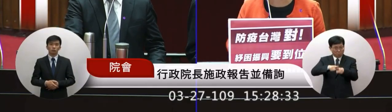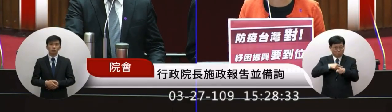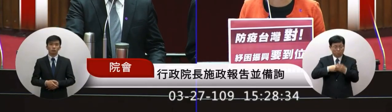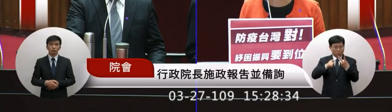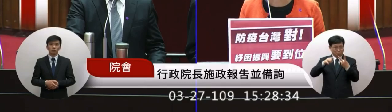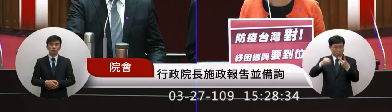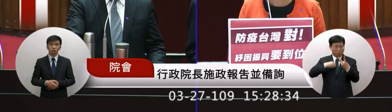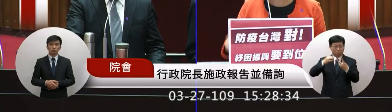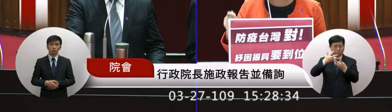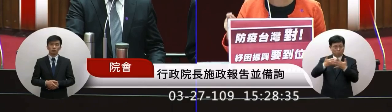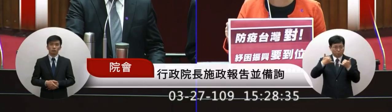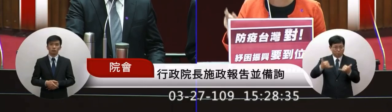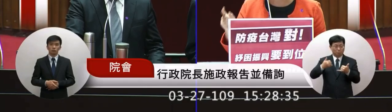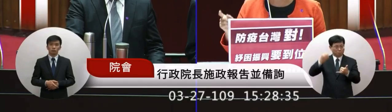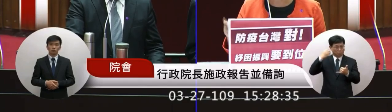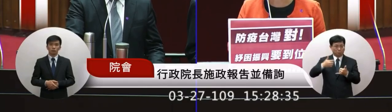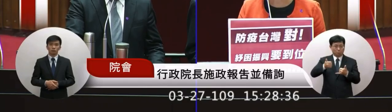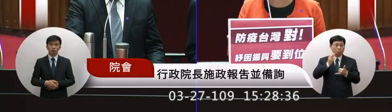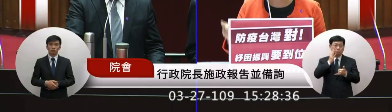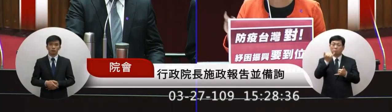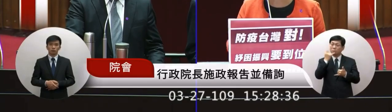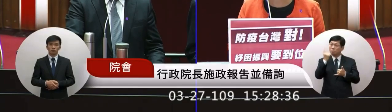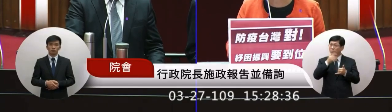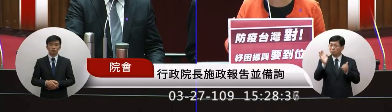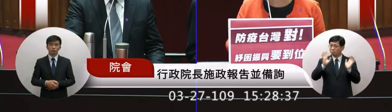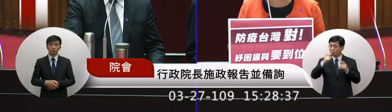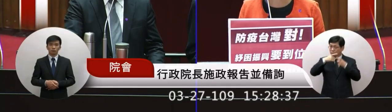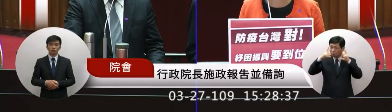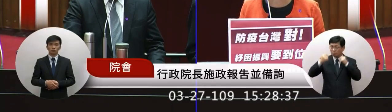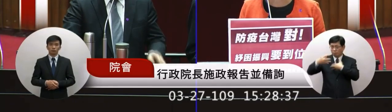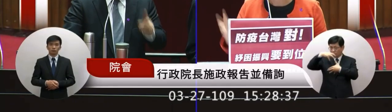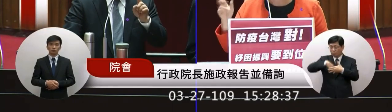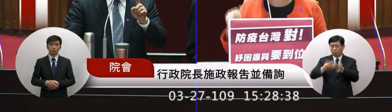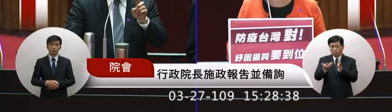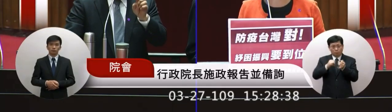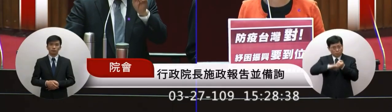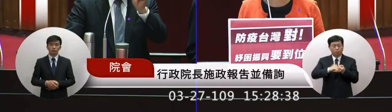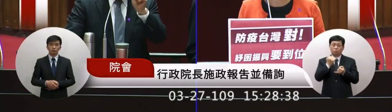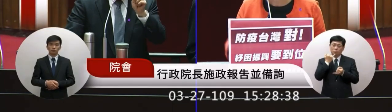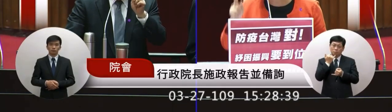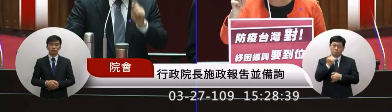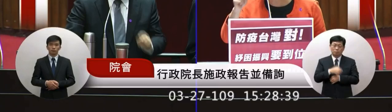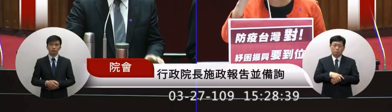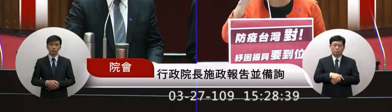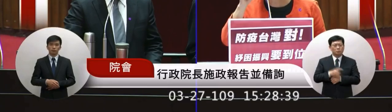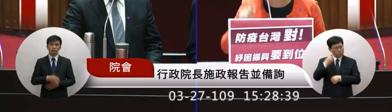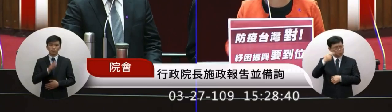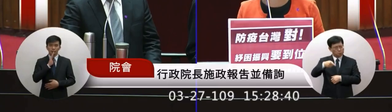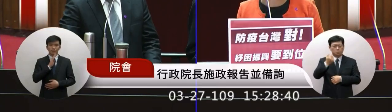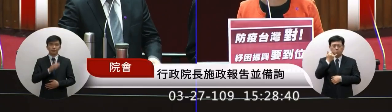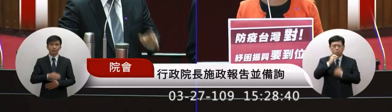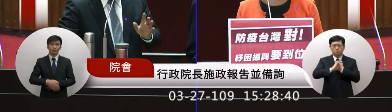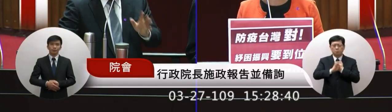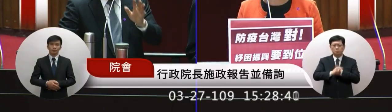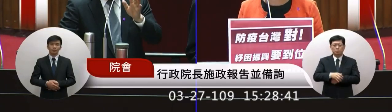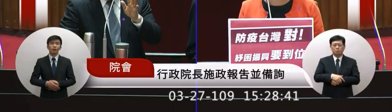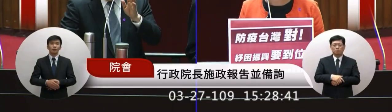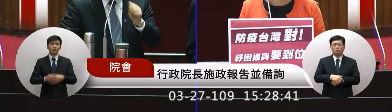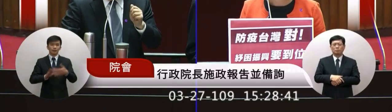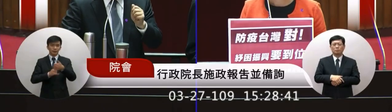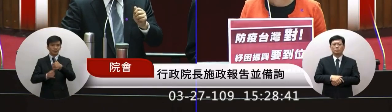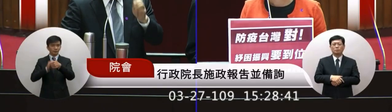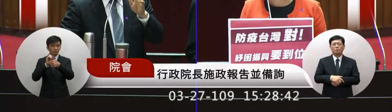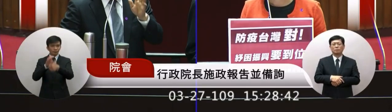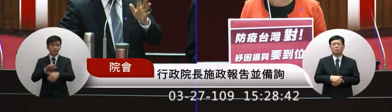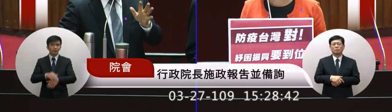络这么的顺，那是不是也可以把儿童口罩纳入在预购的一个范围里面？我觉得这是可以考量的、啊。 委员，是安那